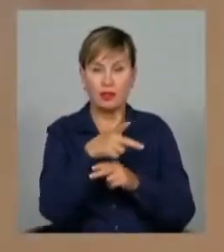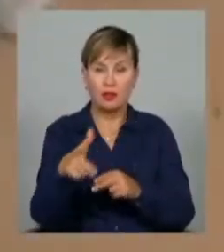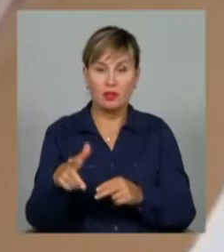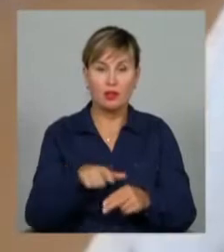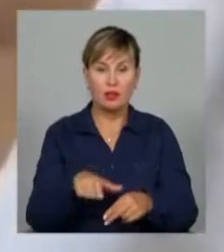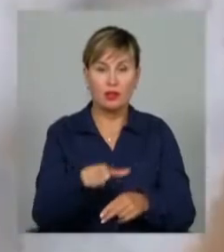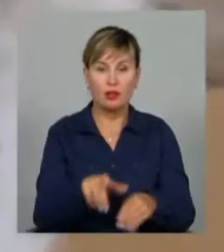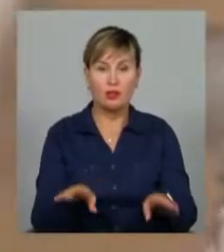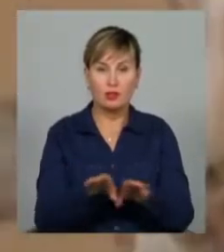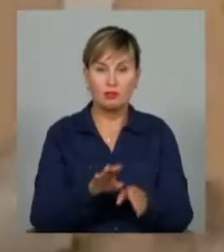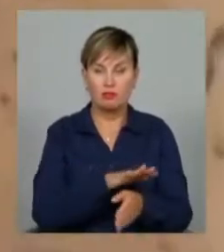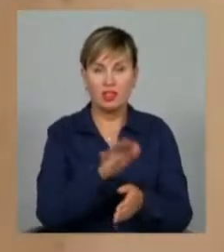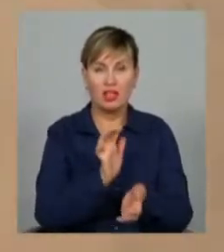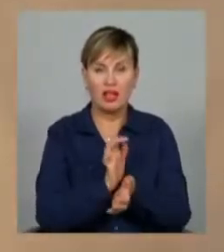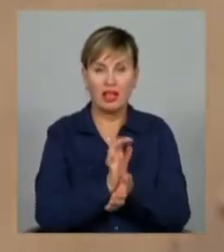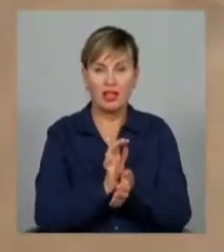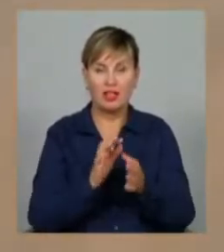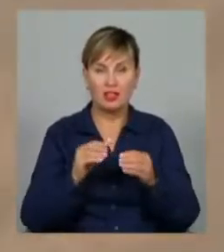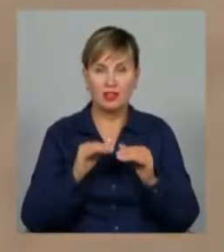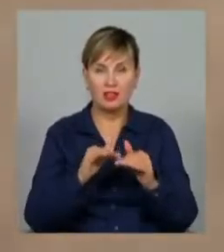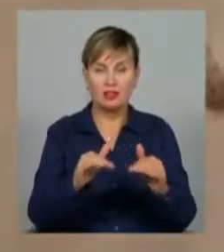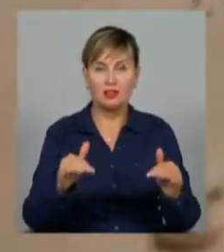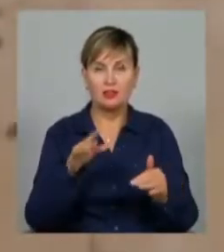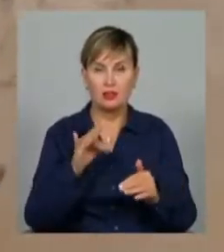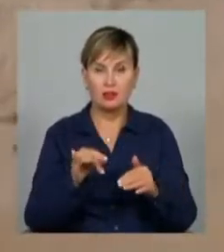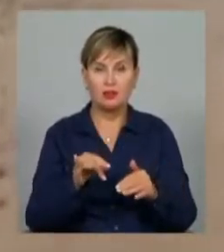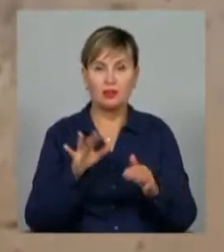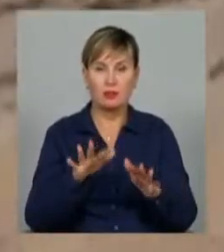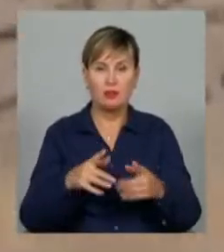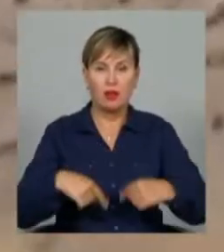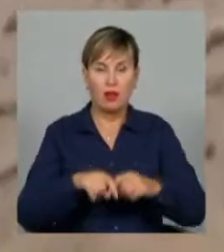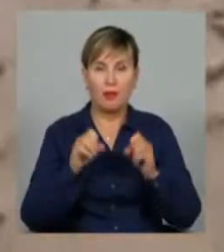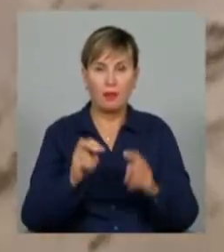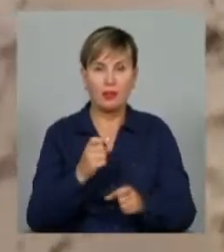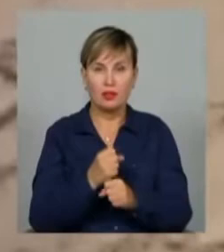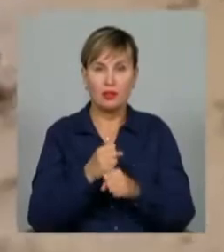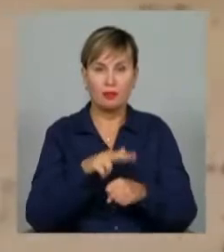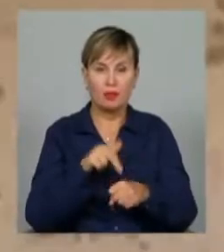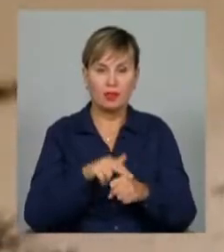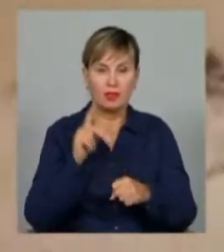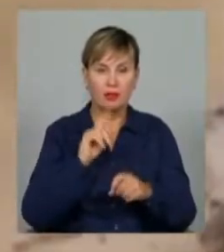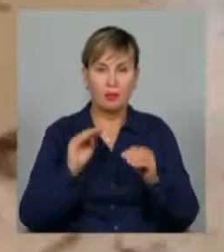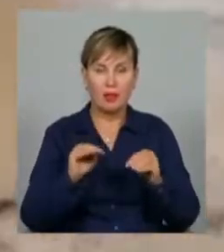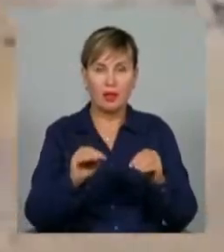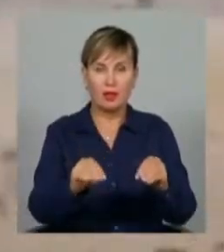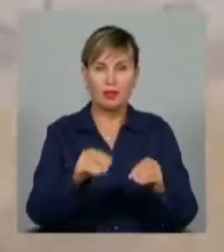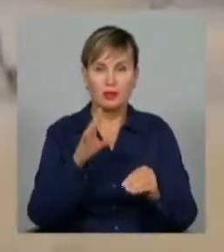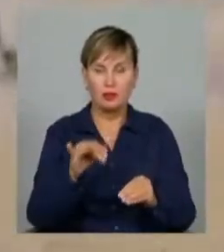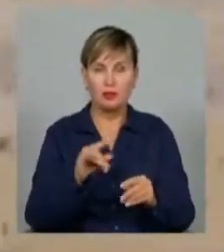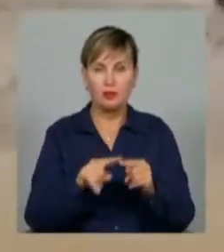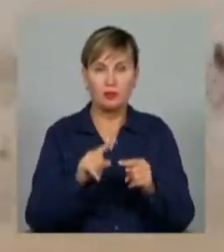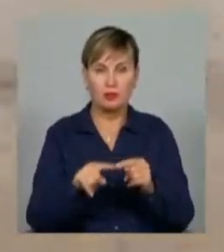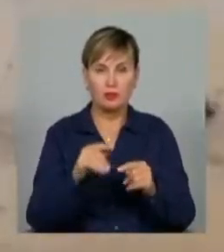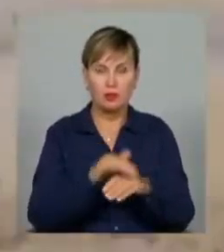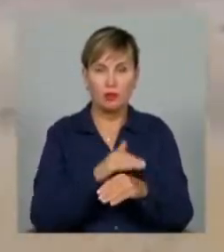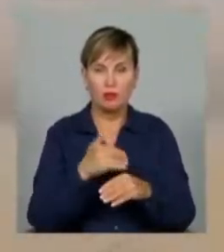трасса покрылась небольшим слоем грязи. Местные власти на опасных участках выставили полицейские посты и мобилизовали